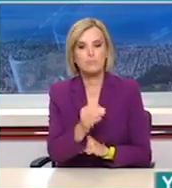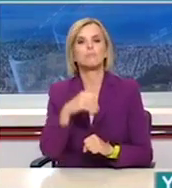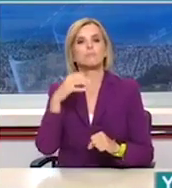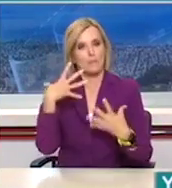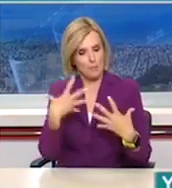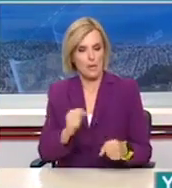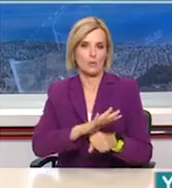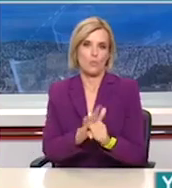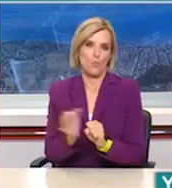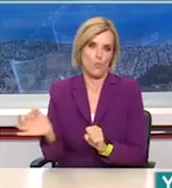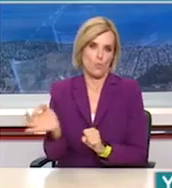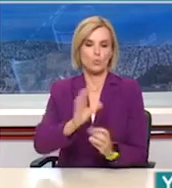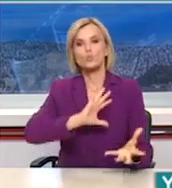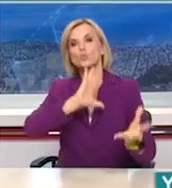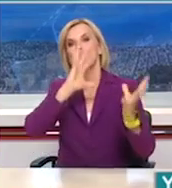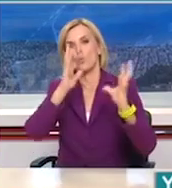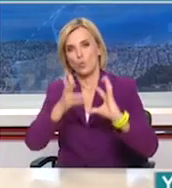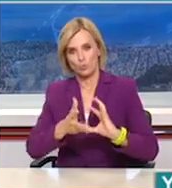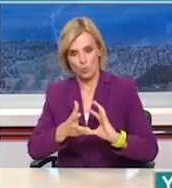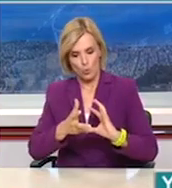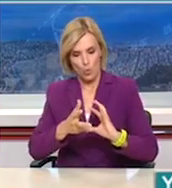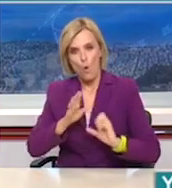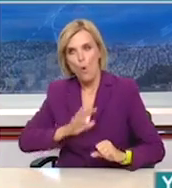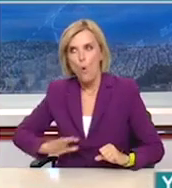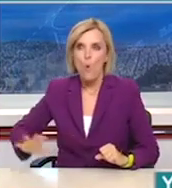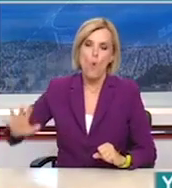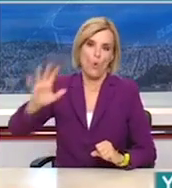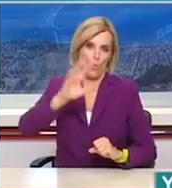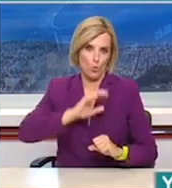επιβεβαιωμένα κρούσματα του νέου κορονοϊού έχουν καταγραφεί σε παγκόσμιο επίπεδο.